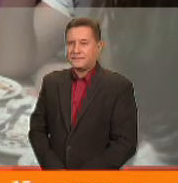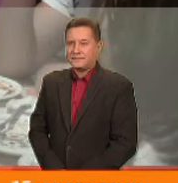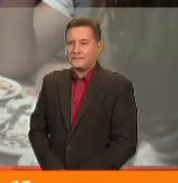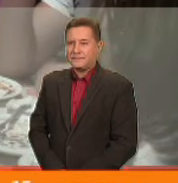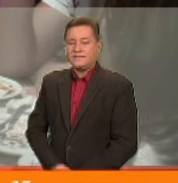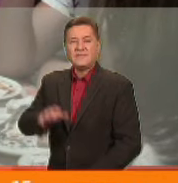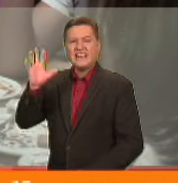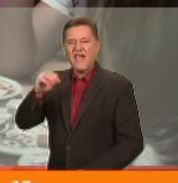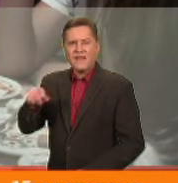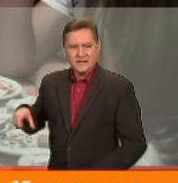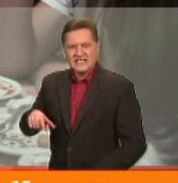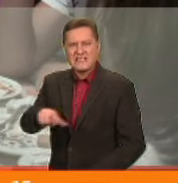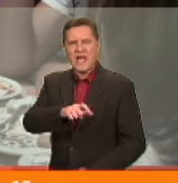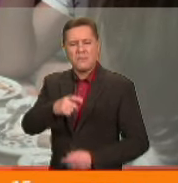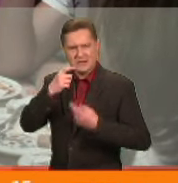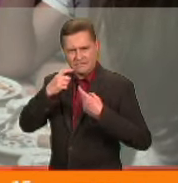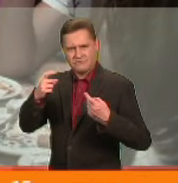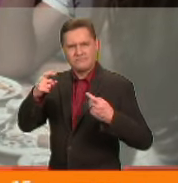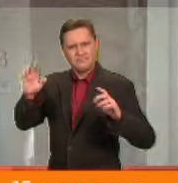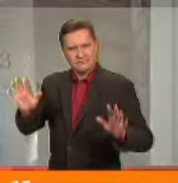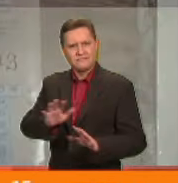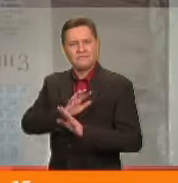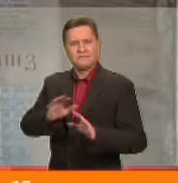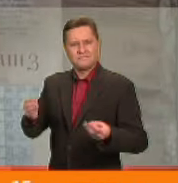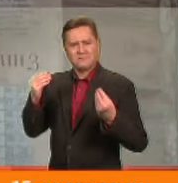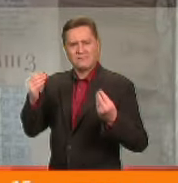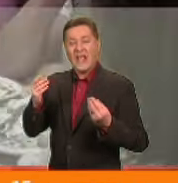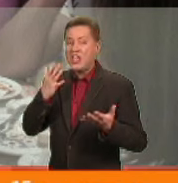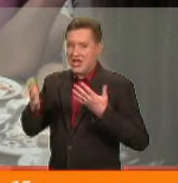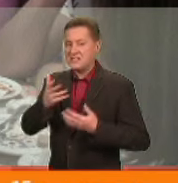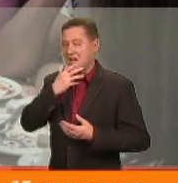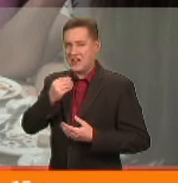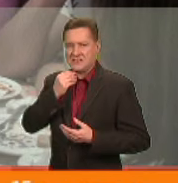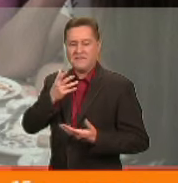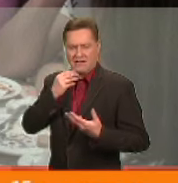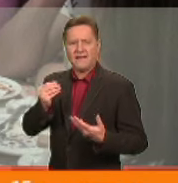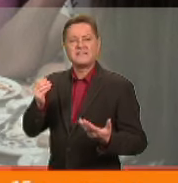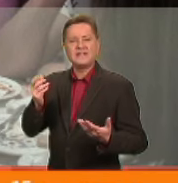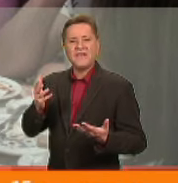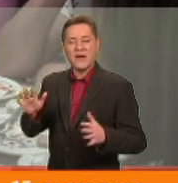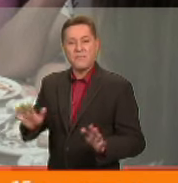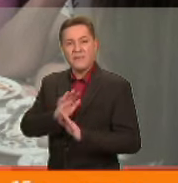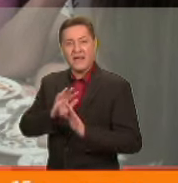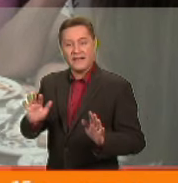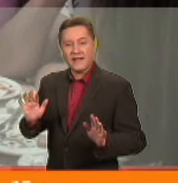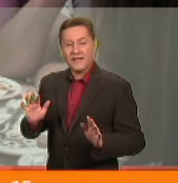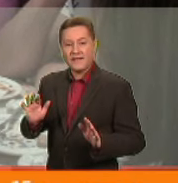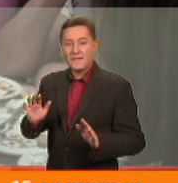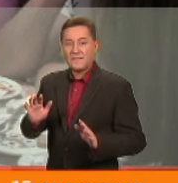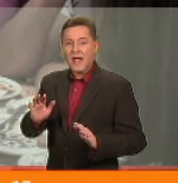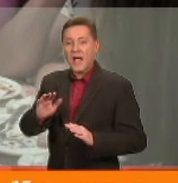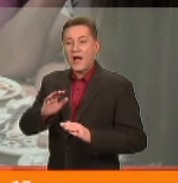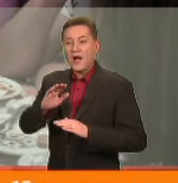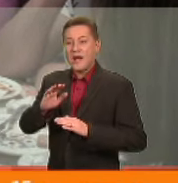На весь Днепр, как дала, блин, да. Вот для меня лично, да. Не, ну если красиво, то красиво, там говорит-то. Она просто еще... капелла или...